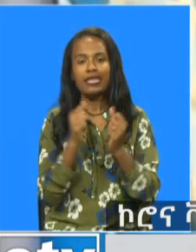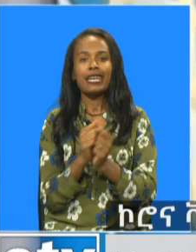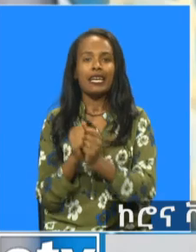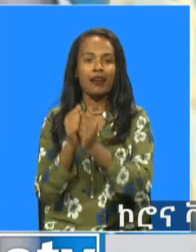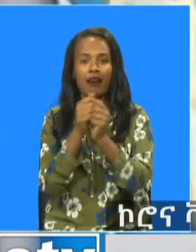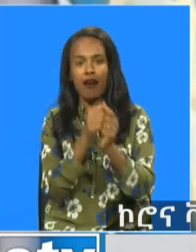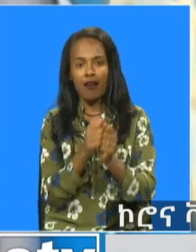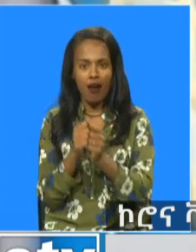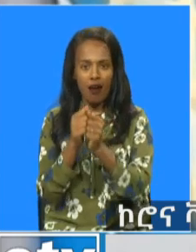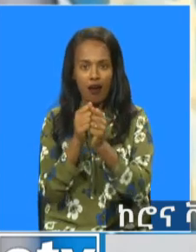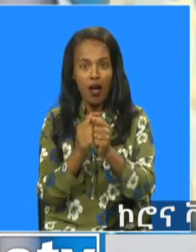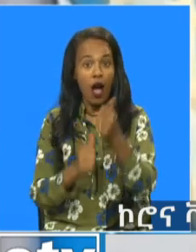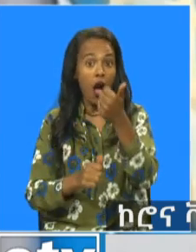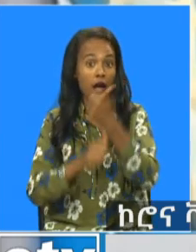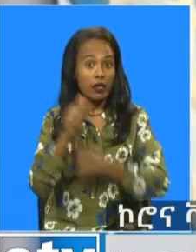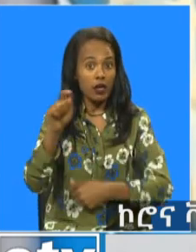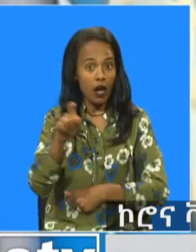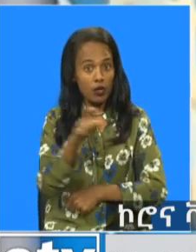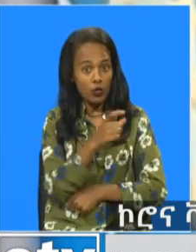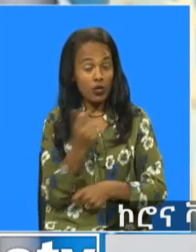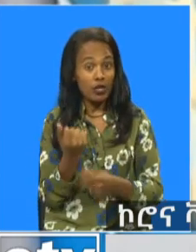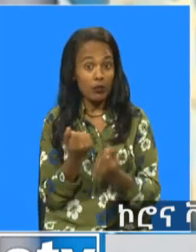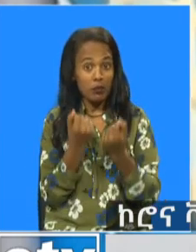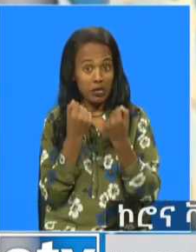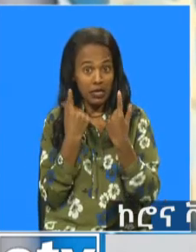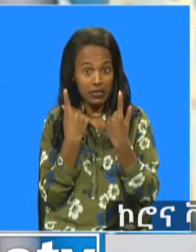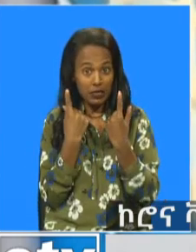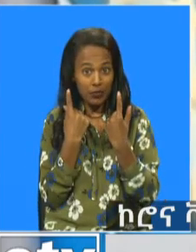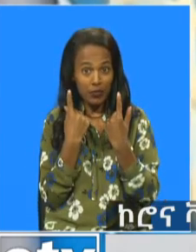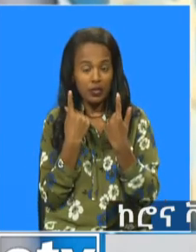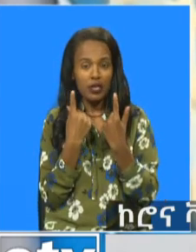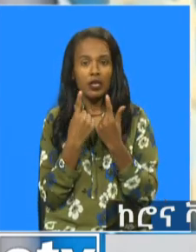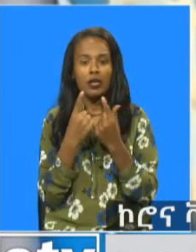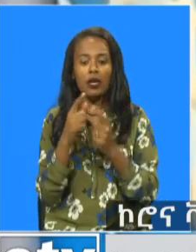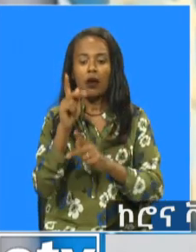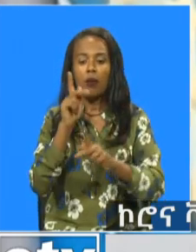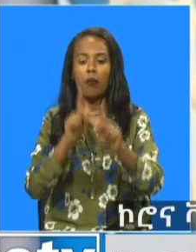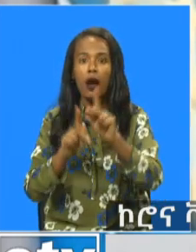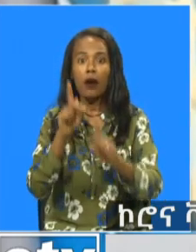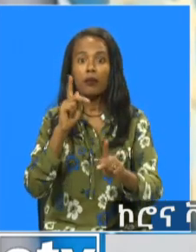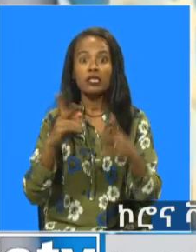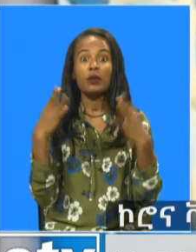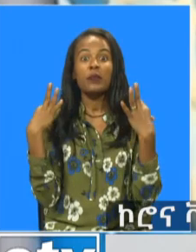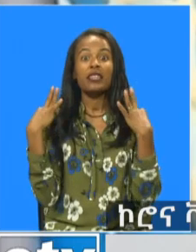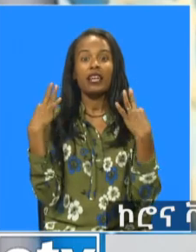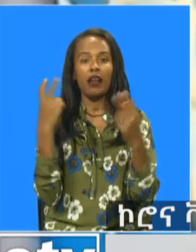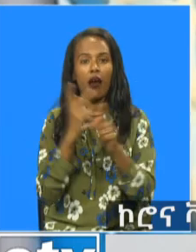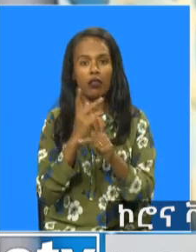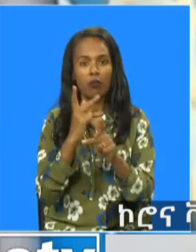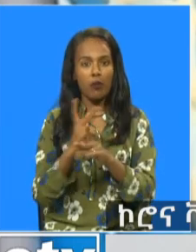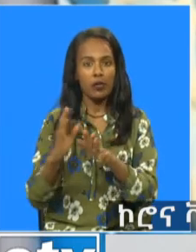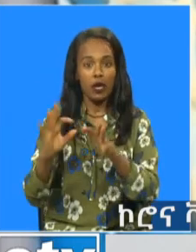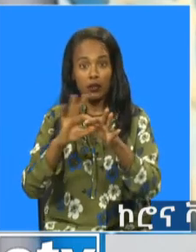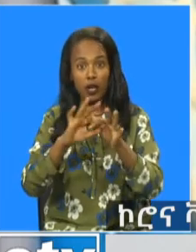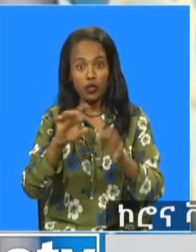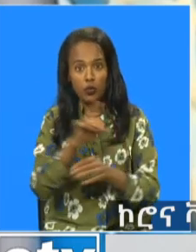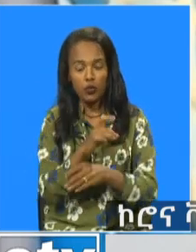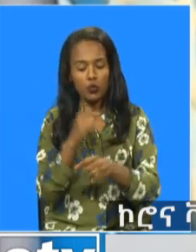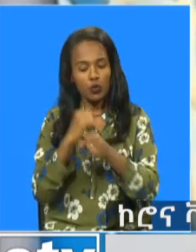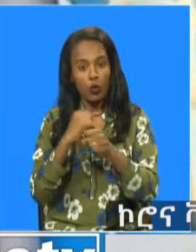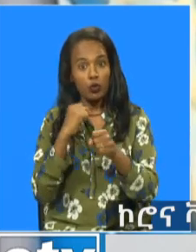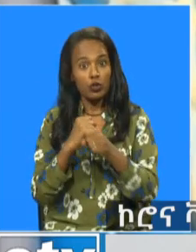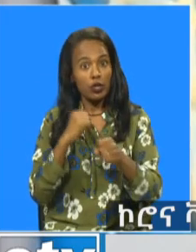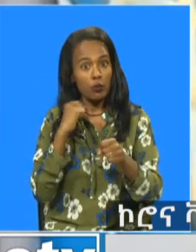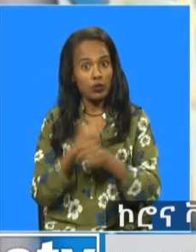የጋራ አደጋ እንደሆነ በመገንዘብ ከማህበረሰብ ጤና አጠባበቅ ጋር ተያይዞ ስራዎችን